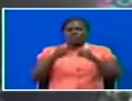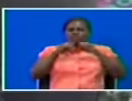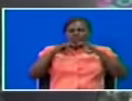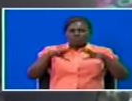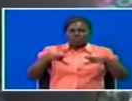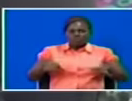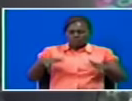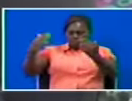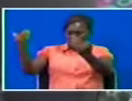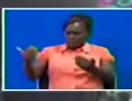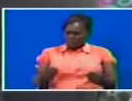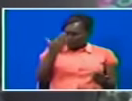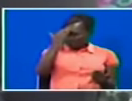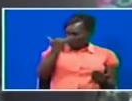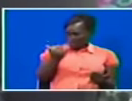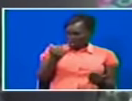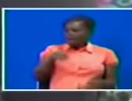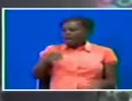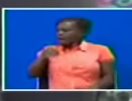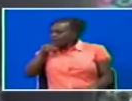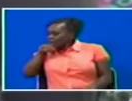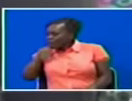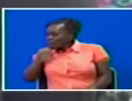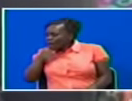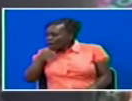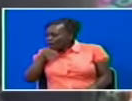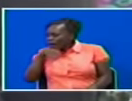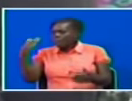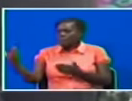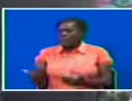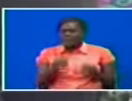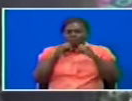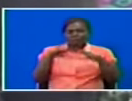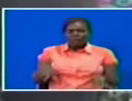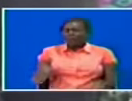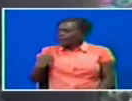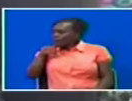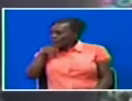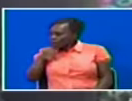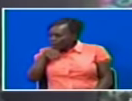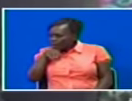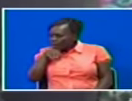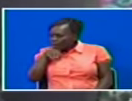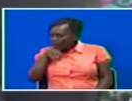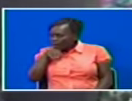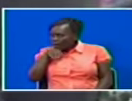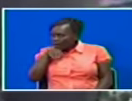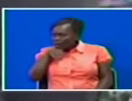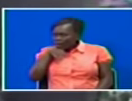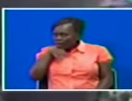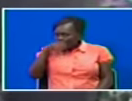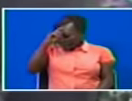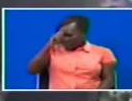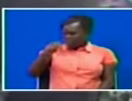Ugatuzi uliletwa na Raila Amolo. Raila Amolo.